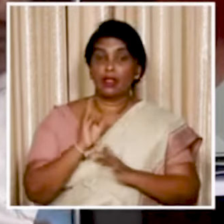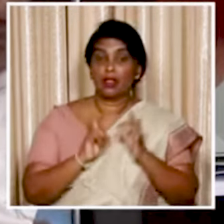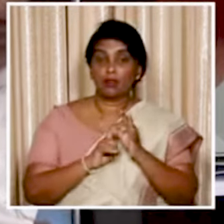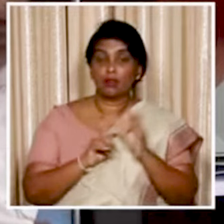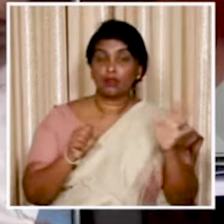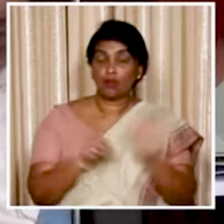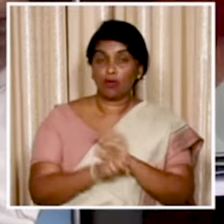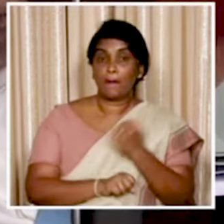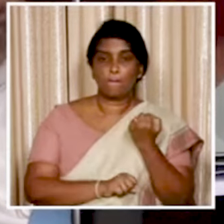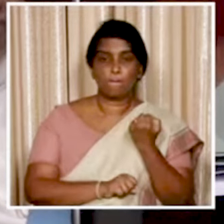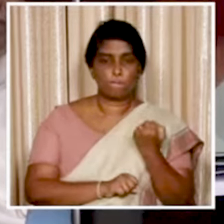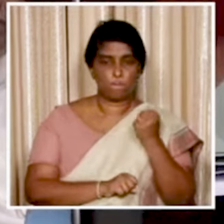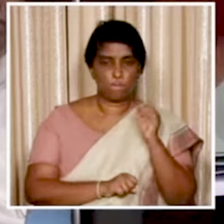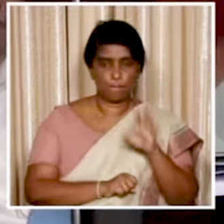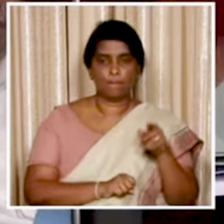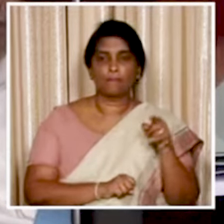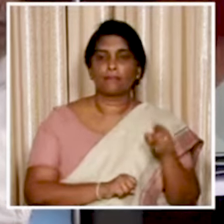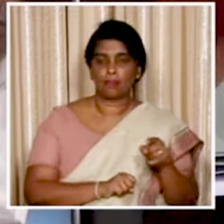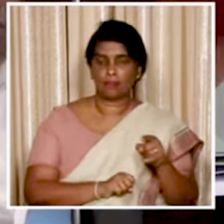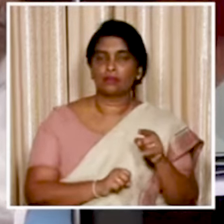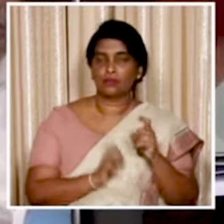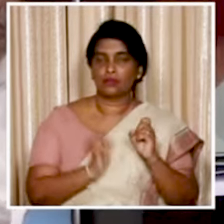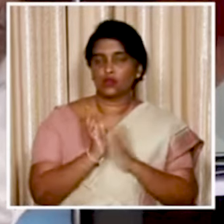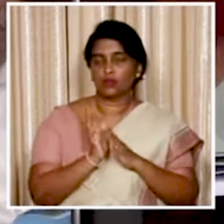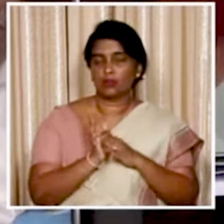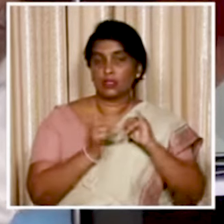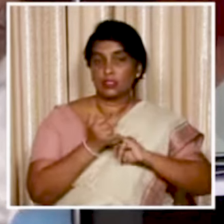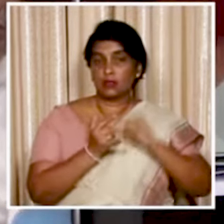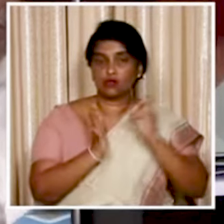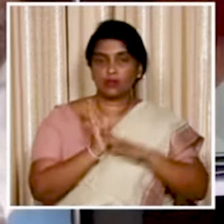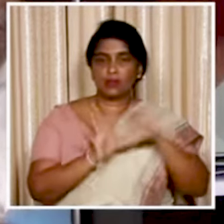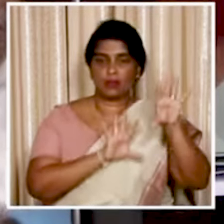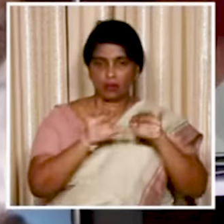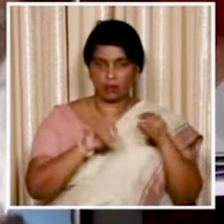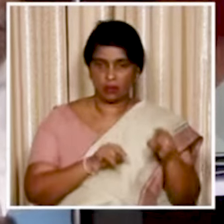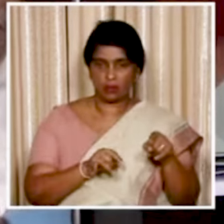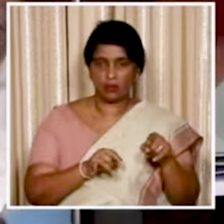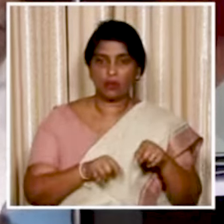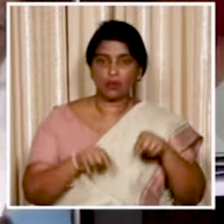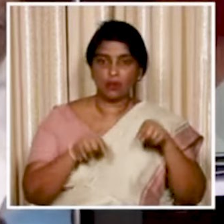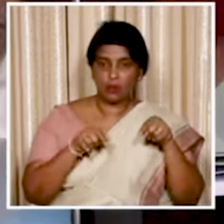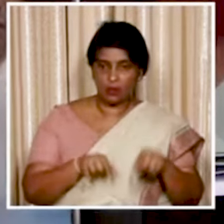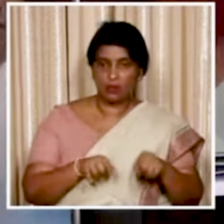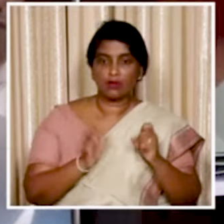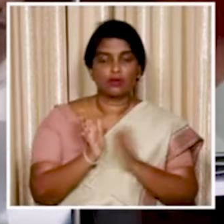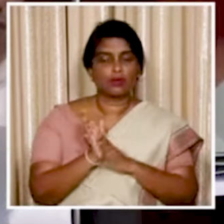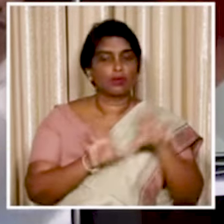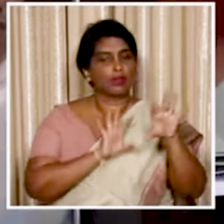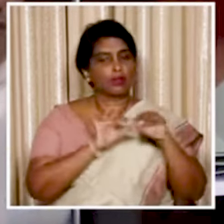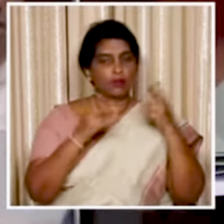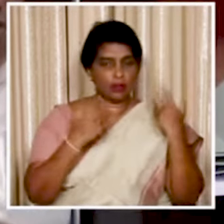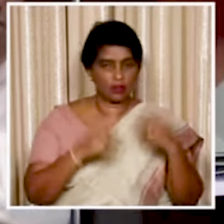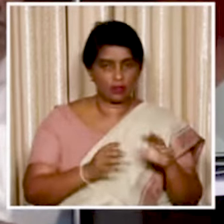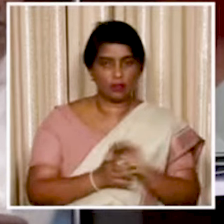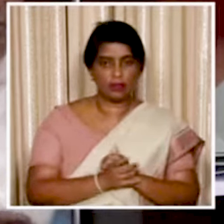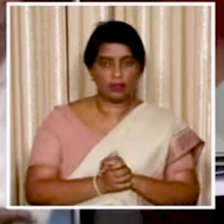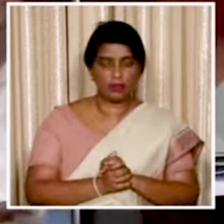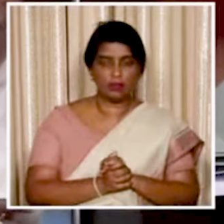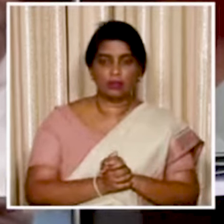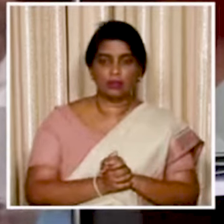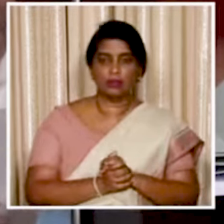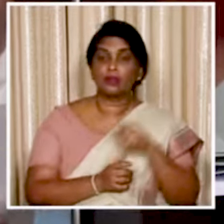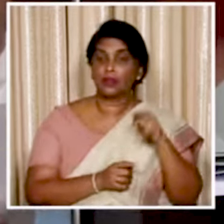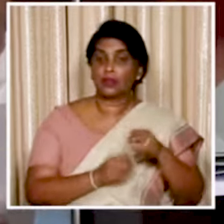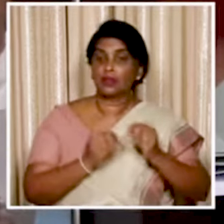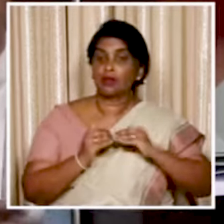සම්පූර්ණ බලතල තියෙනවා ඉන්ටරිම් කමිටි එකක් පත් කරන්න දැන් ඉන්ටරිම් කමිටි එක පත් කෙරුවා දැන්